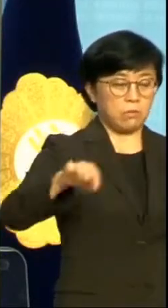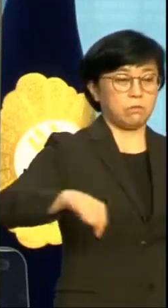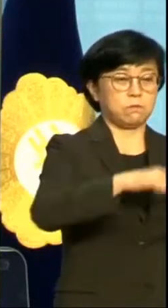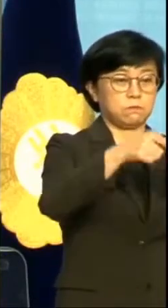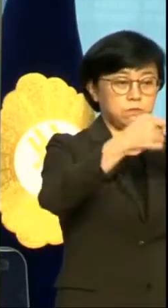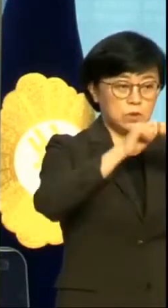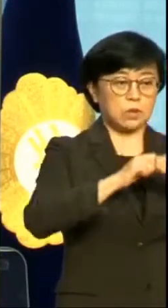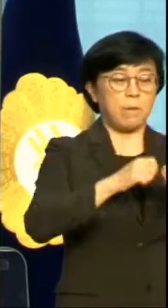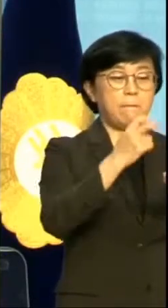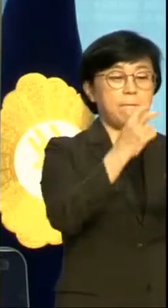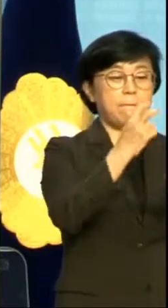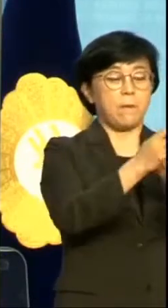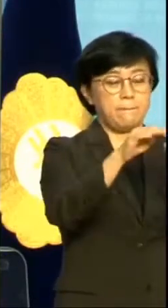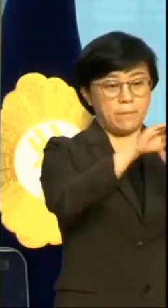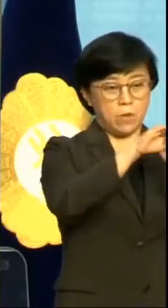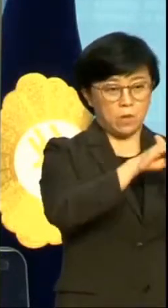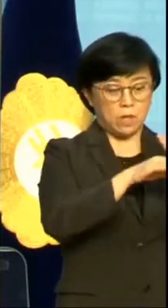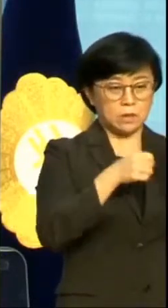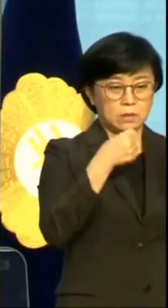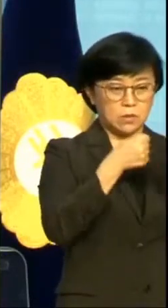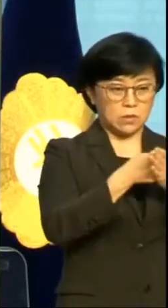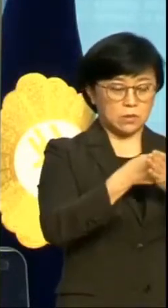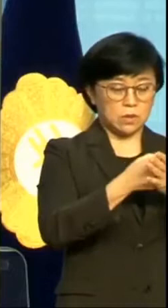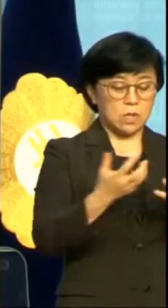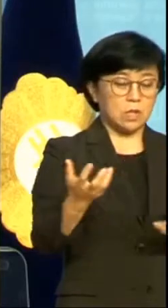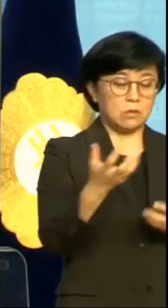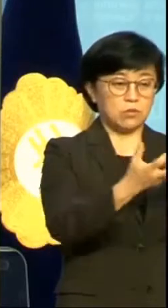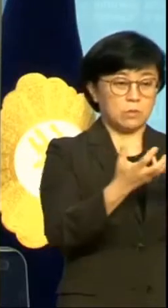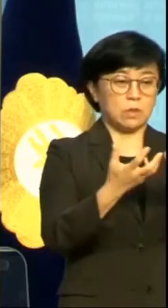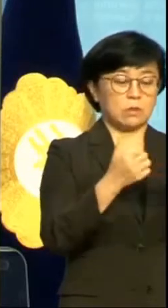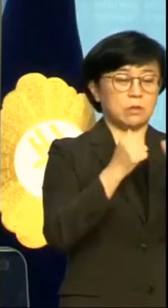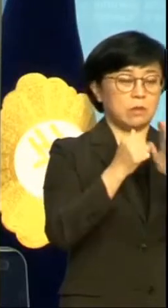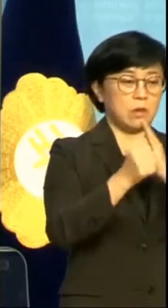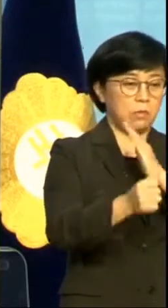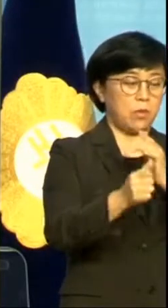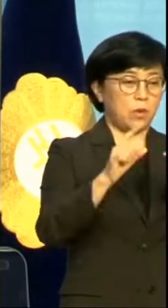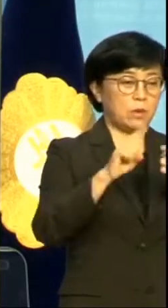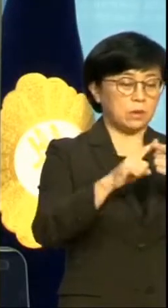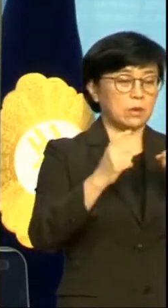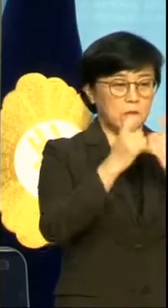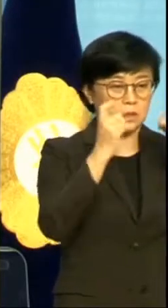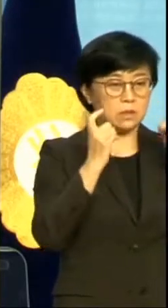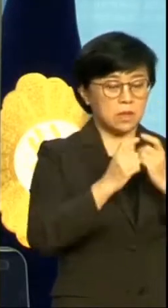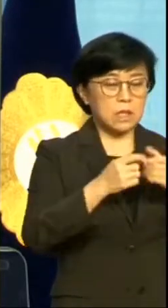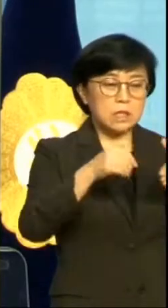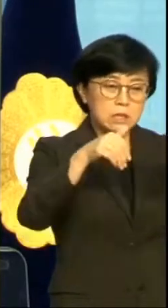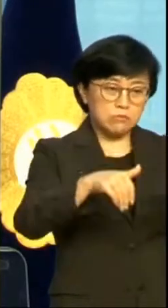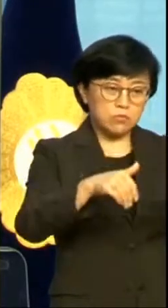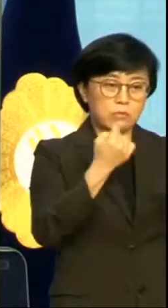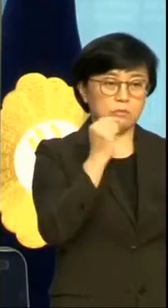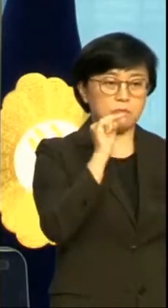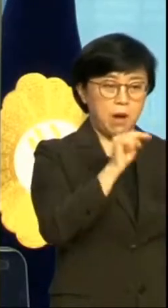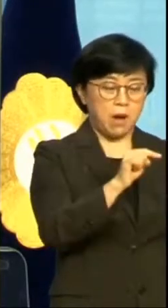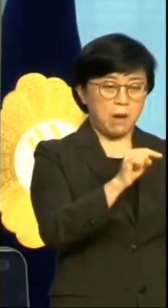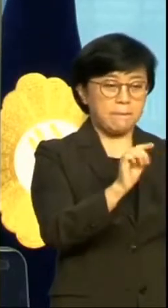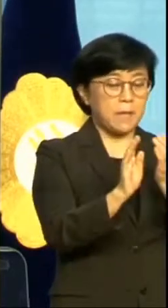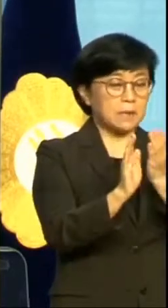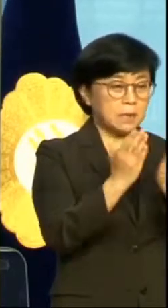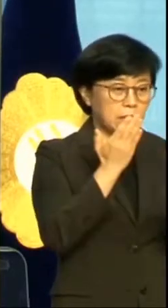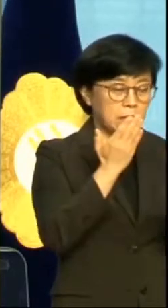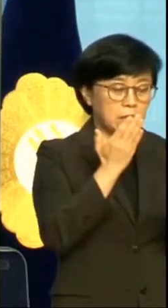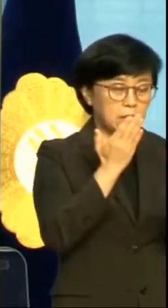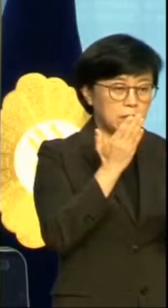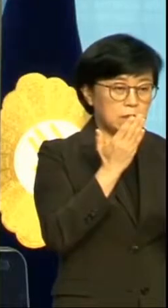의 정해지면 입주민 등의 대표적인 각질이 어떤 개인적인 심부름이나 부당한 지시 등은